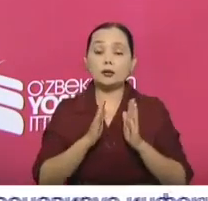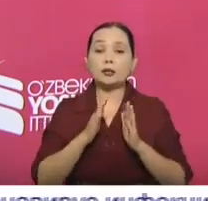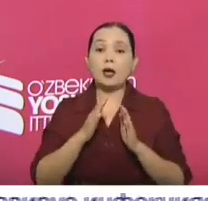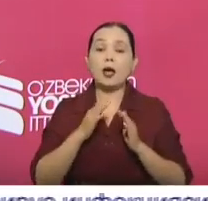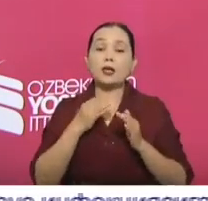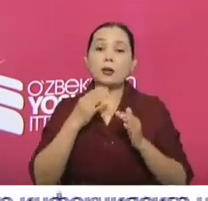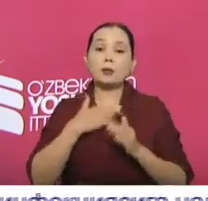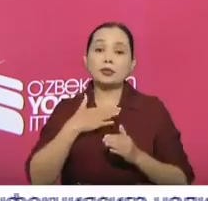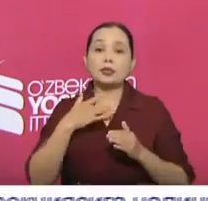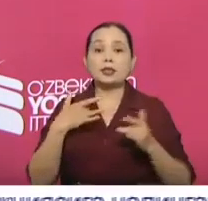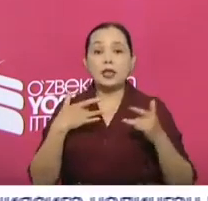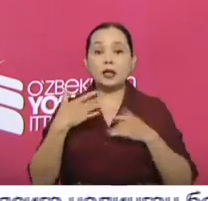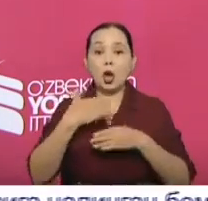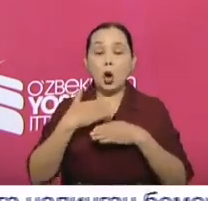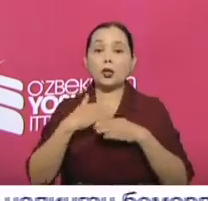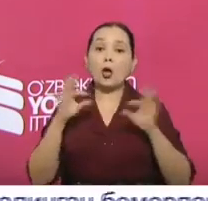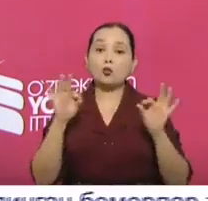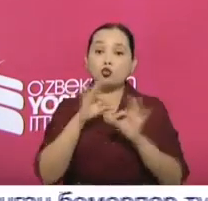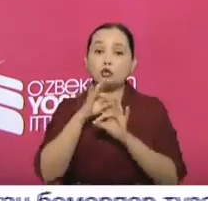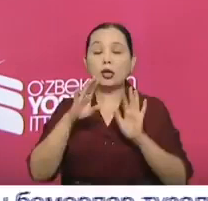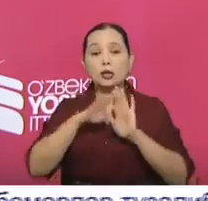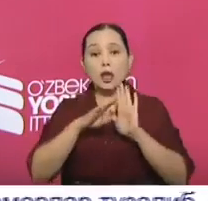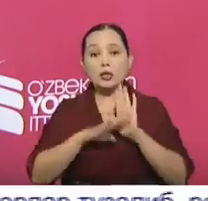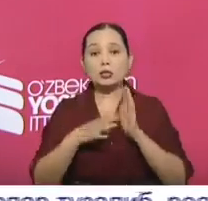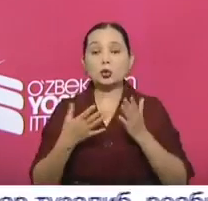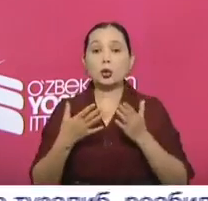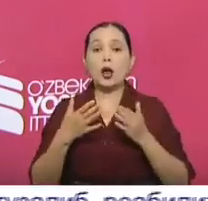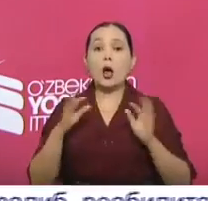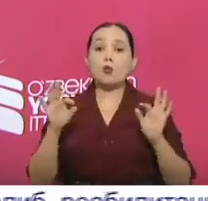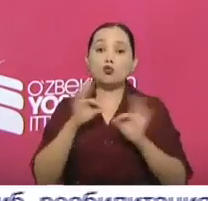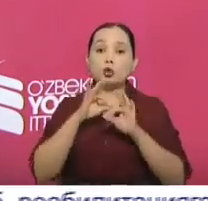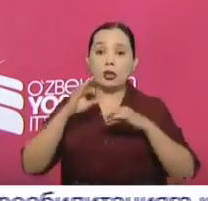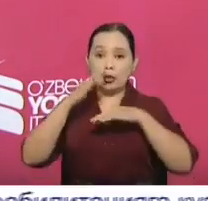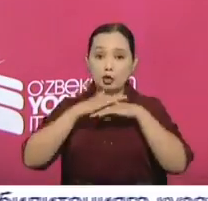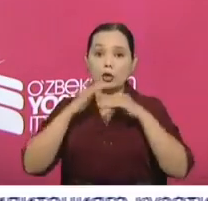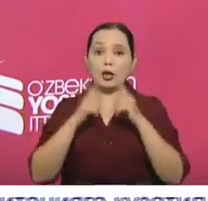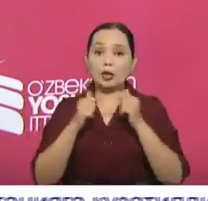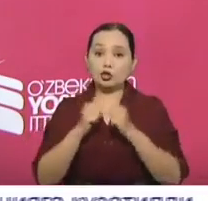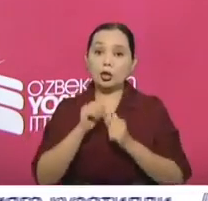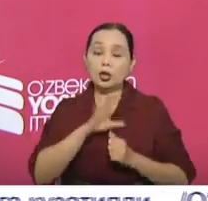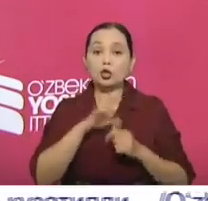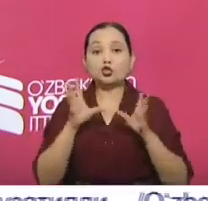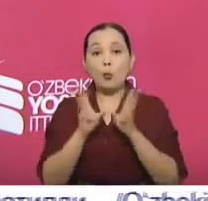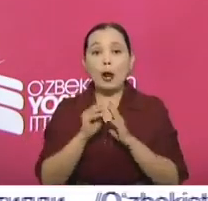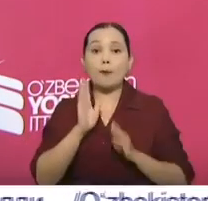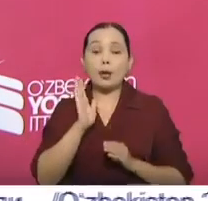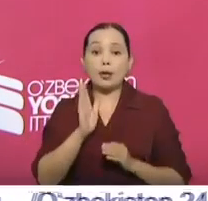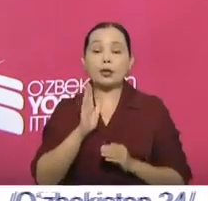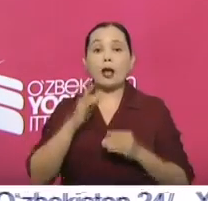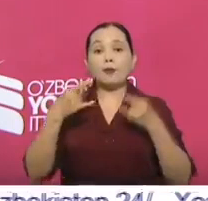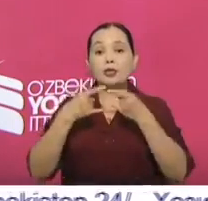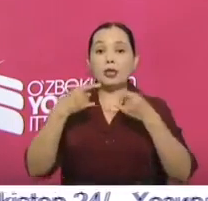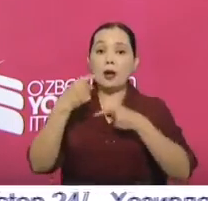бизнес санаткорларымыз тарафынан мусикий дастурлар, мусикий кечалар ташкил этилмокта. Шу билан биргеликте